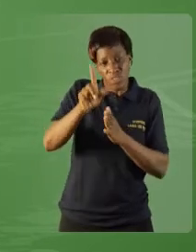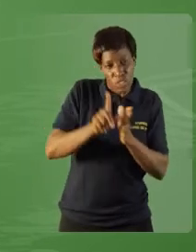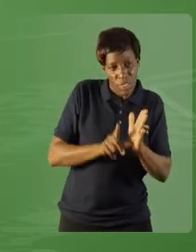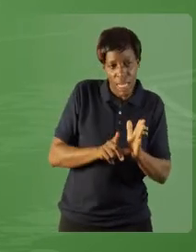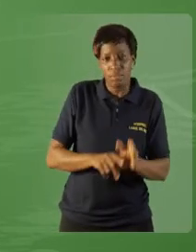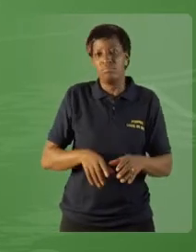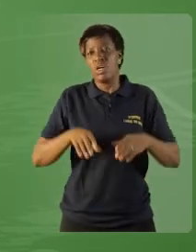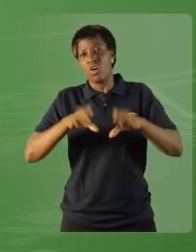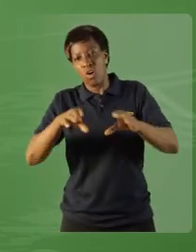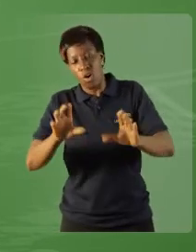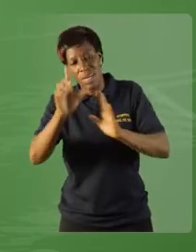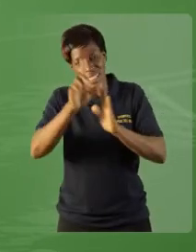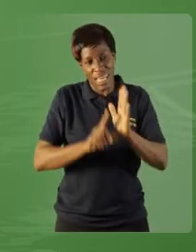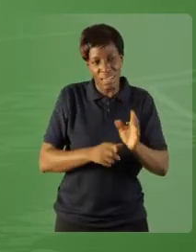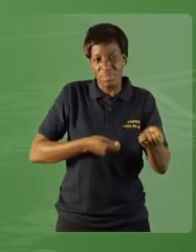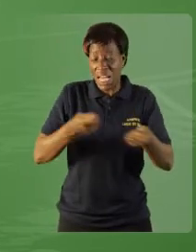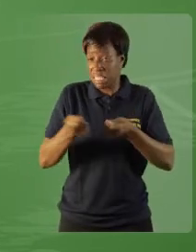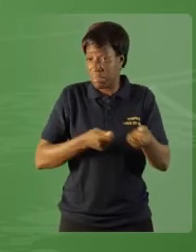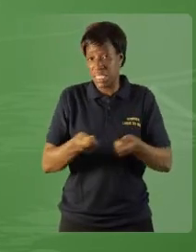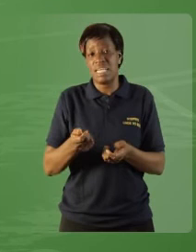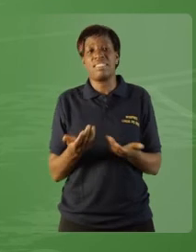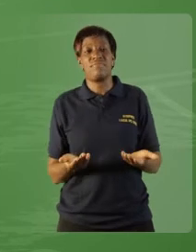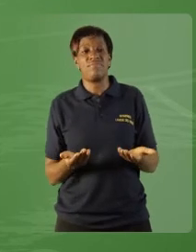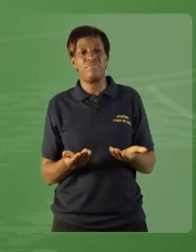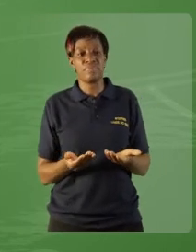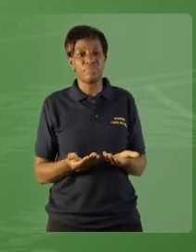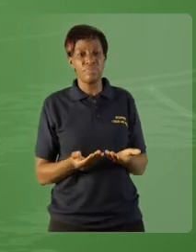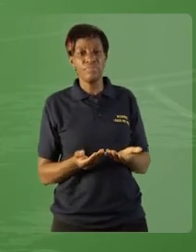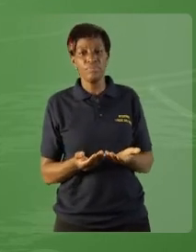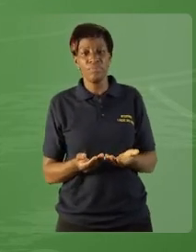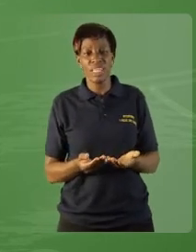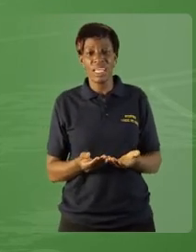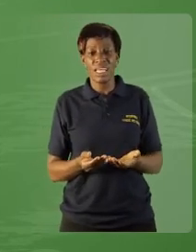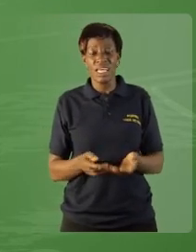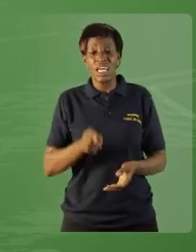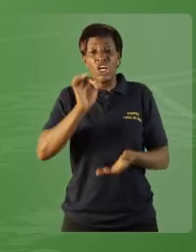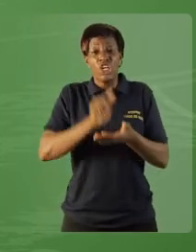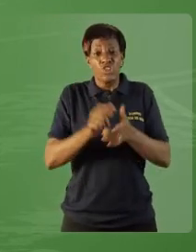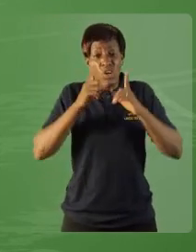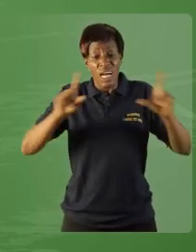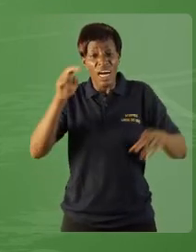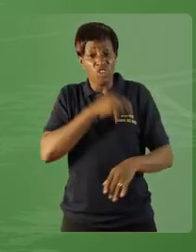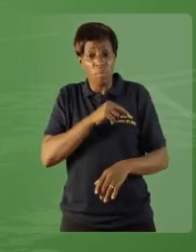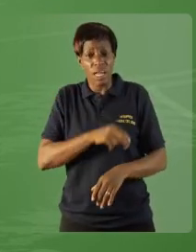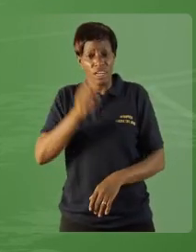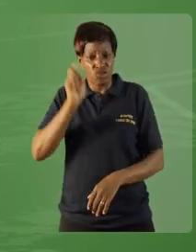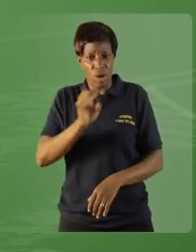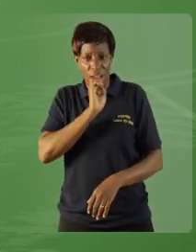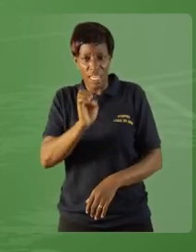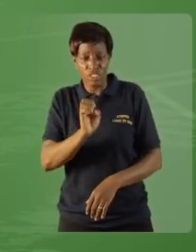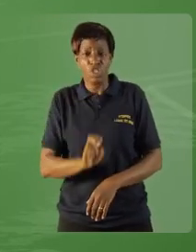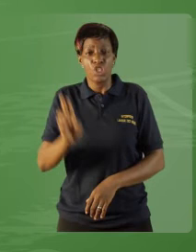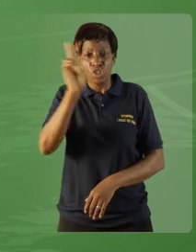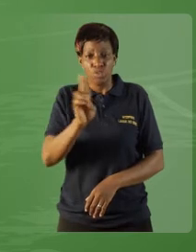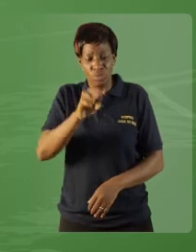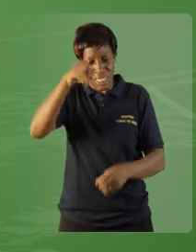commerciales, administratives. Chers élèves, nous signalons que c'est ce registre qui doit être utilisé dans le cadre